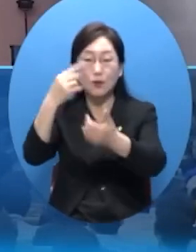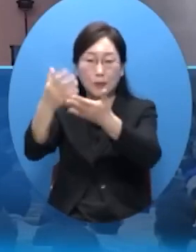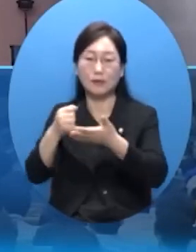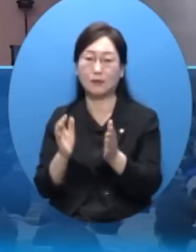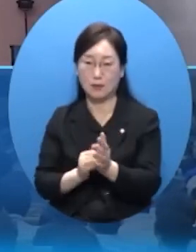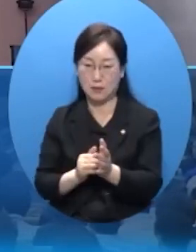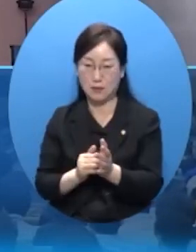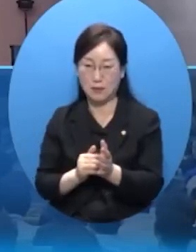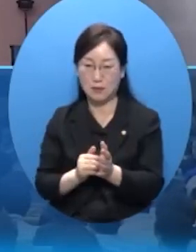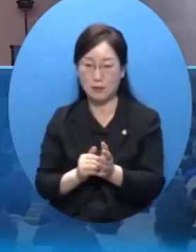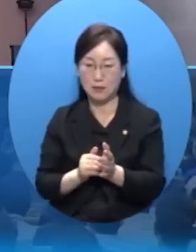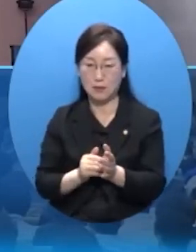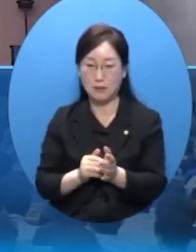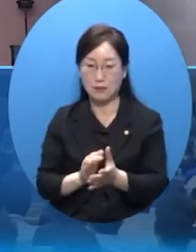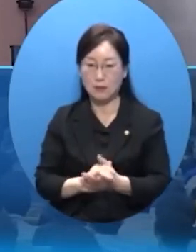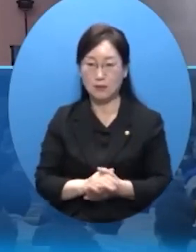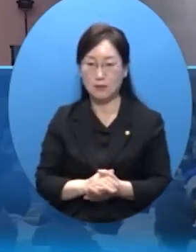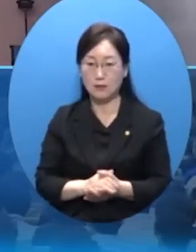얻었느니라.